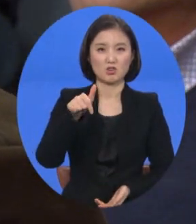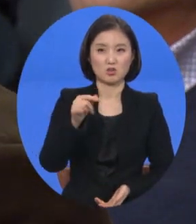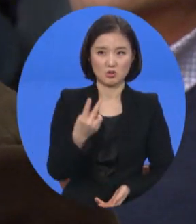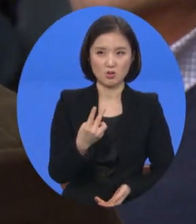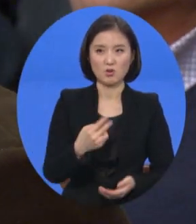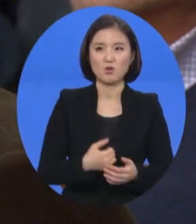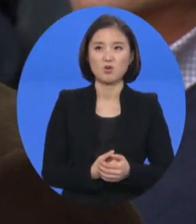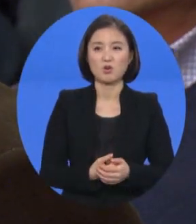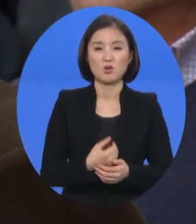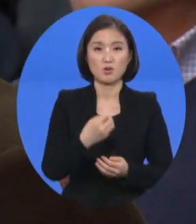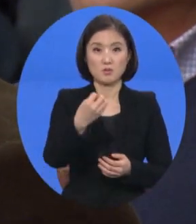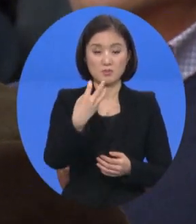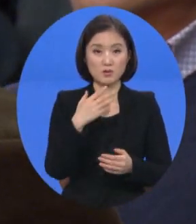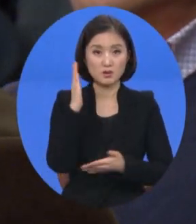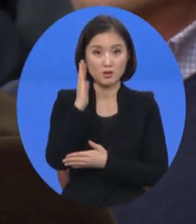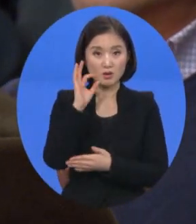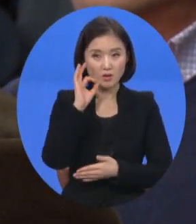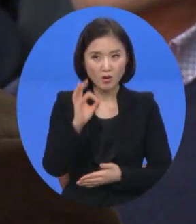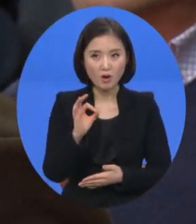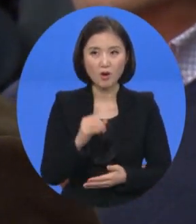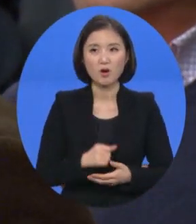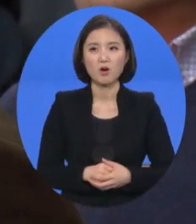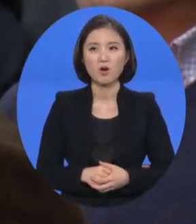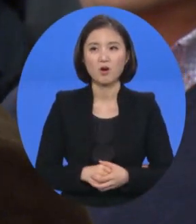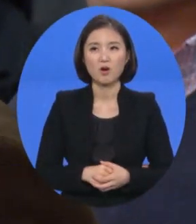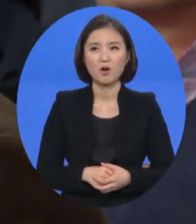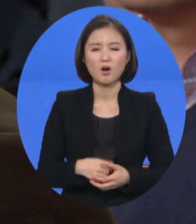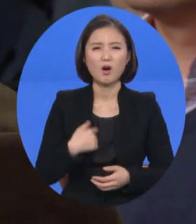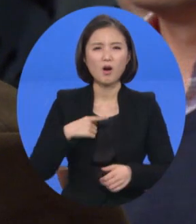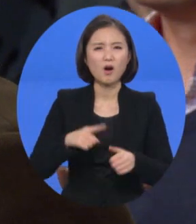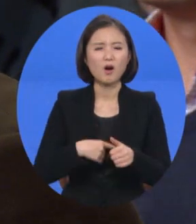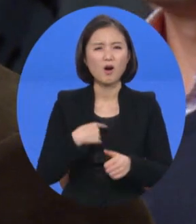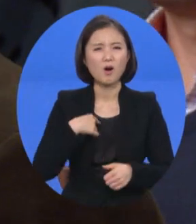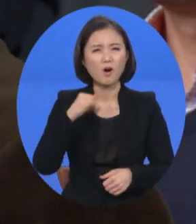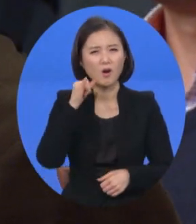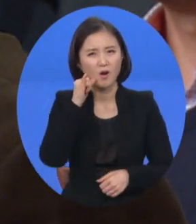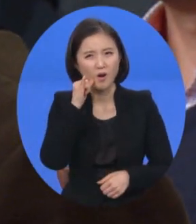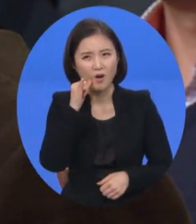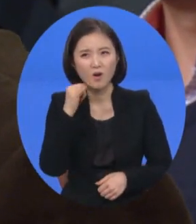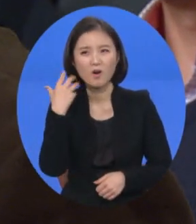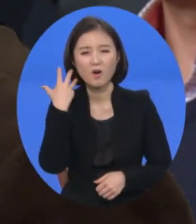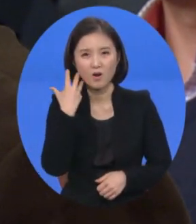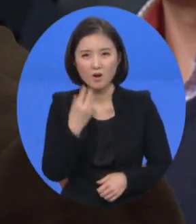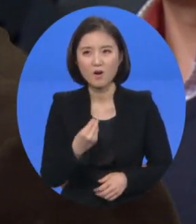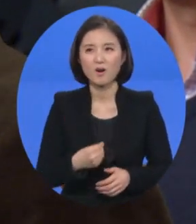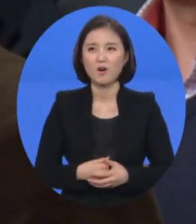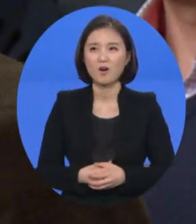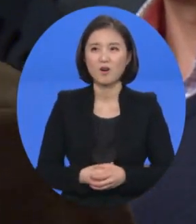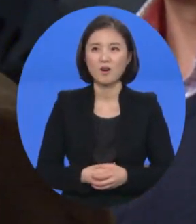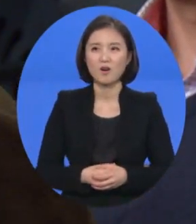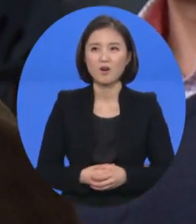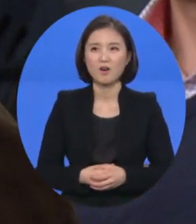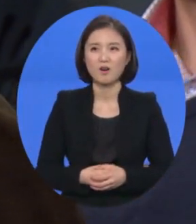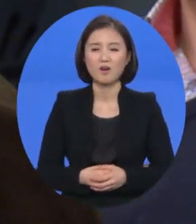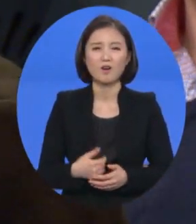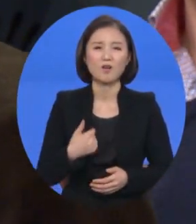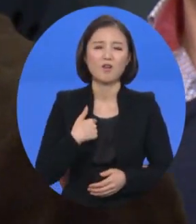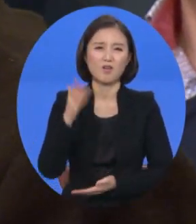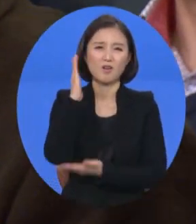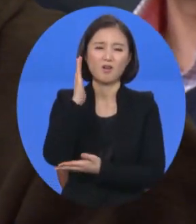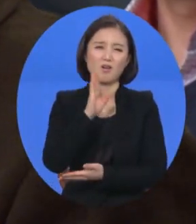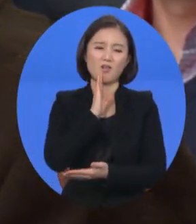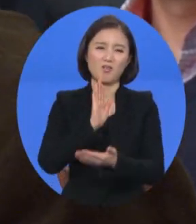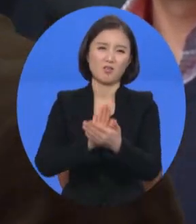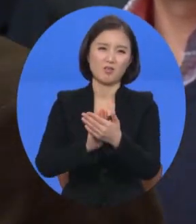말씀하신 톤 이라는 이런 부분을 굉장한 빠지게 만드는 그런 부분을 전 정말 자살을 보내드리고 싶습니다